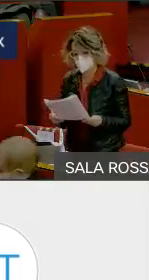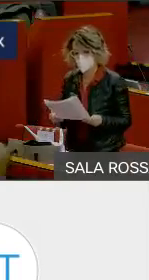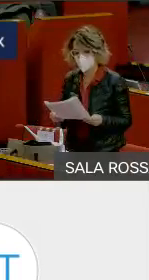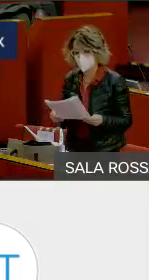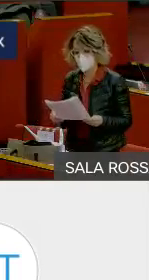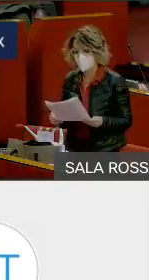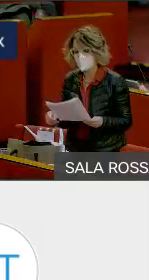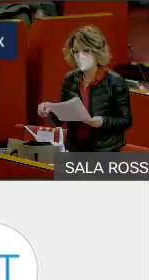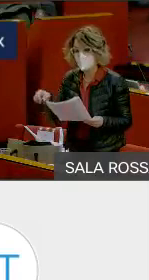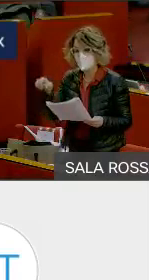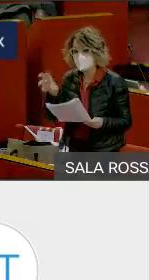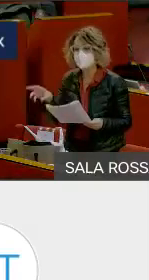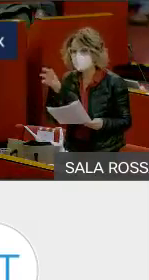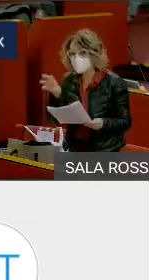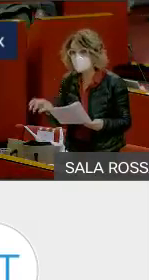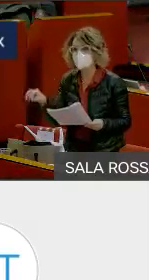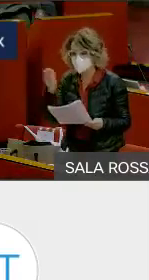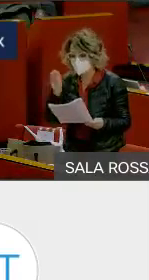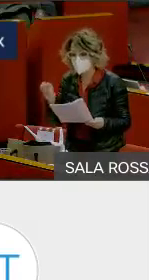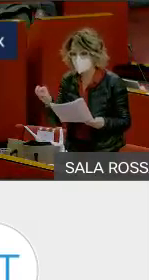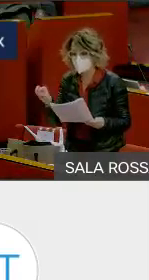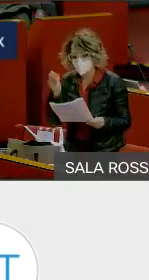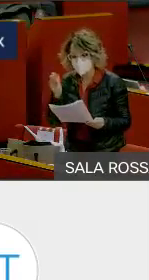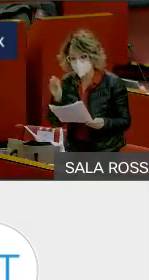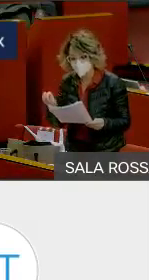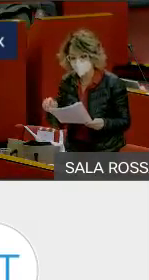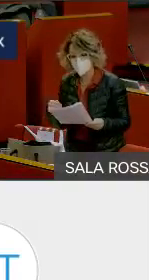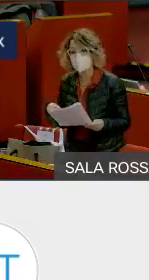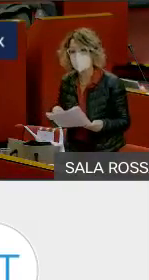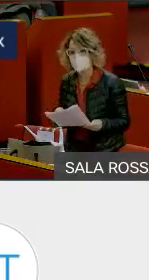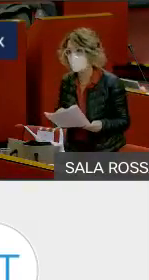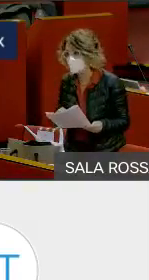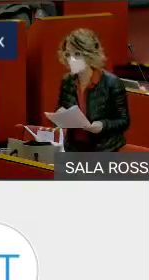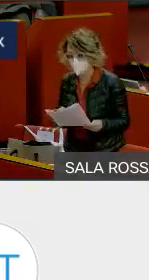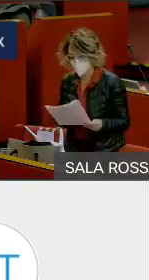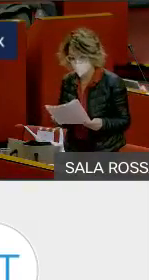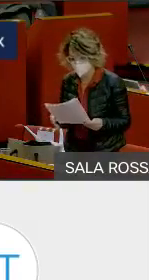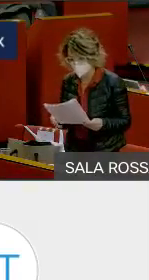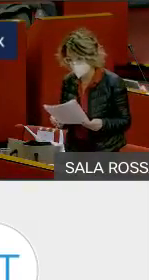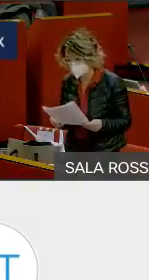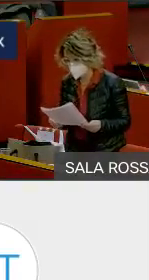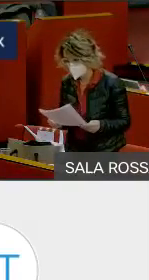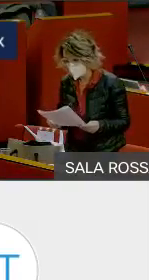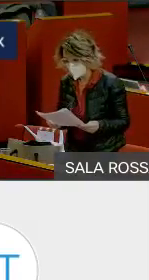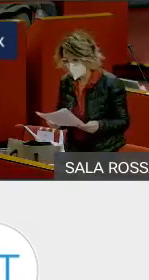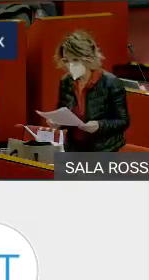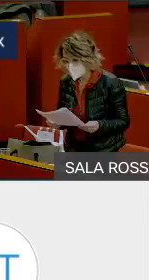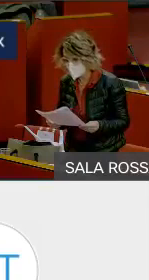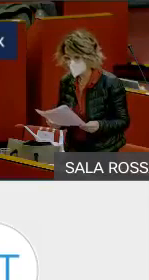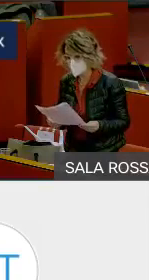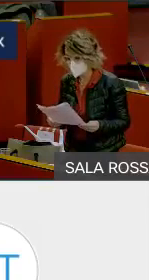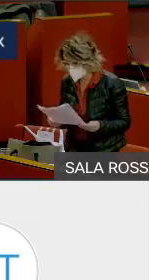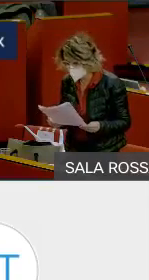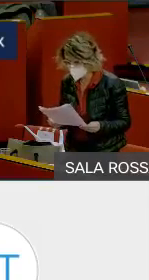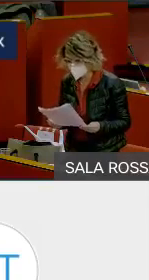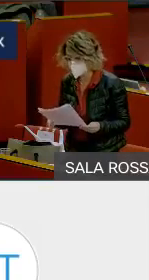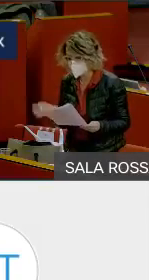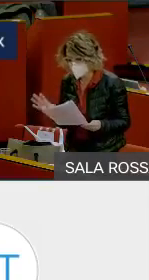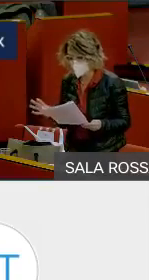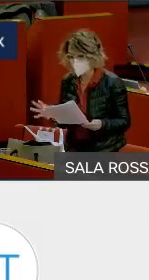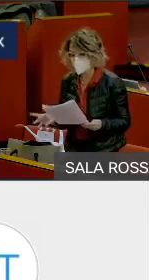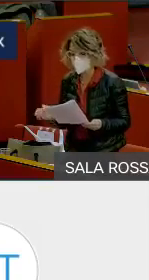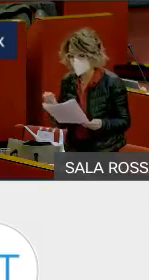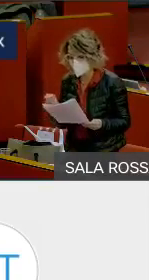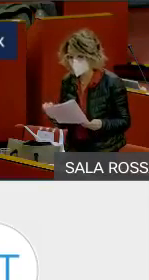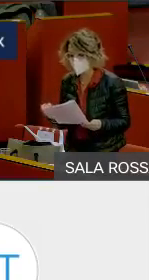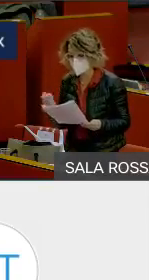suolo per sintonia di una strategia tematica per la protezione del suolo e soprattutto per un'europa